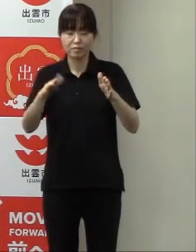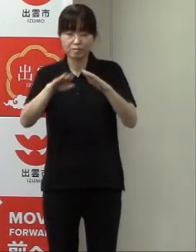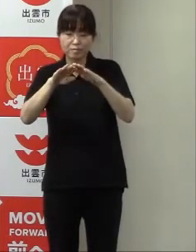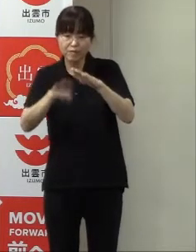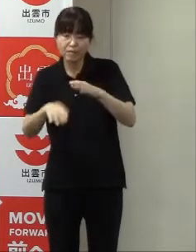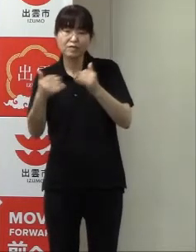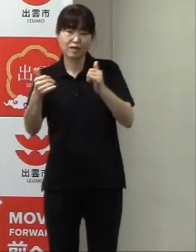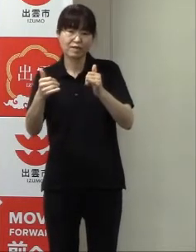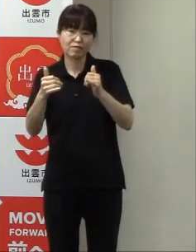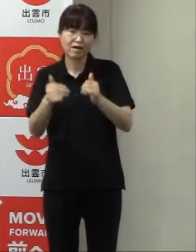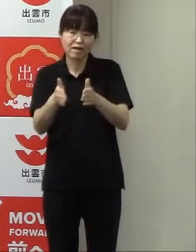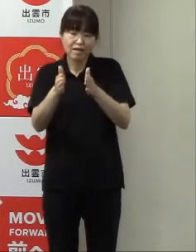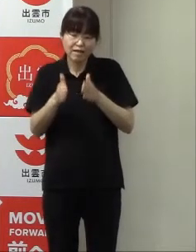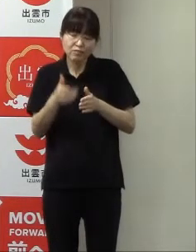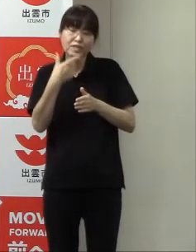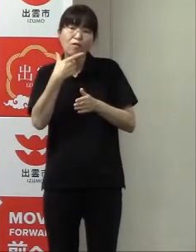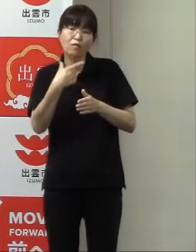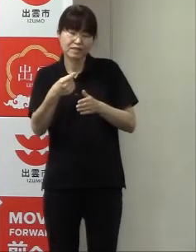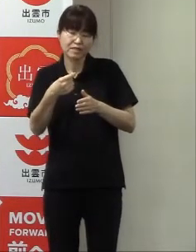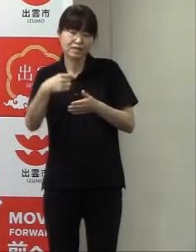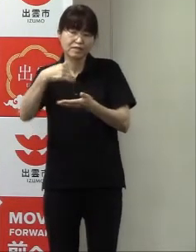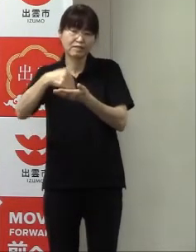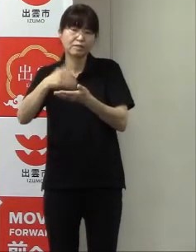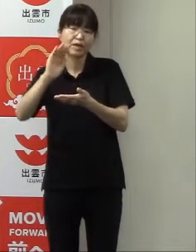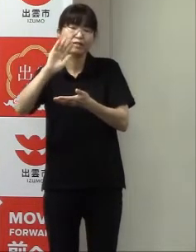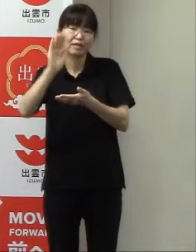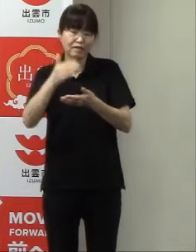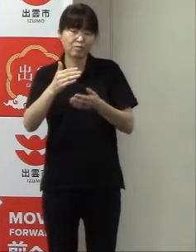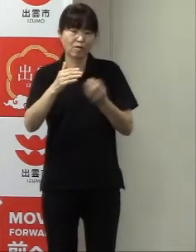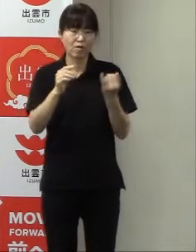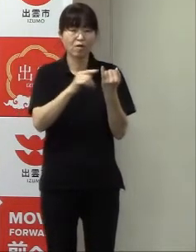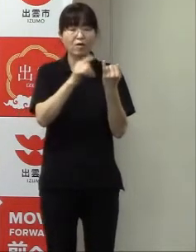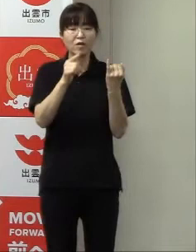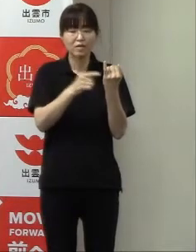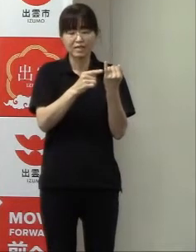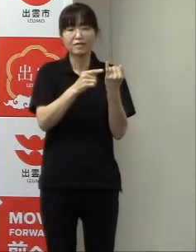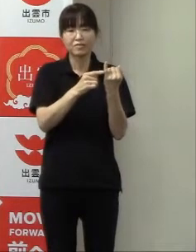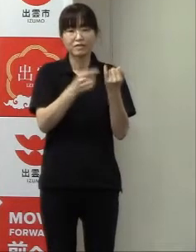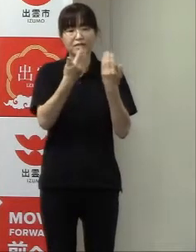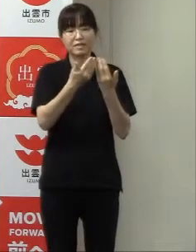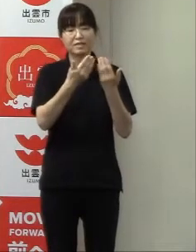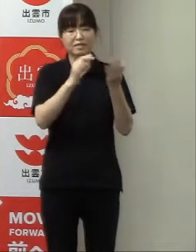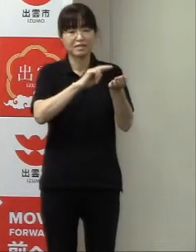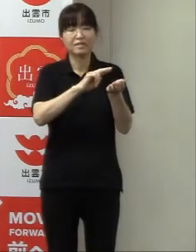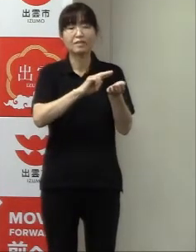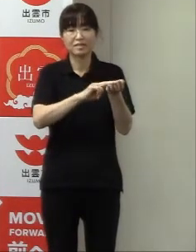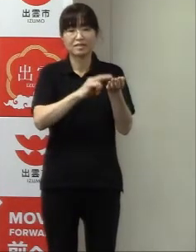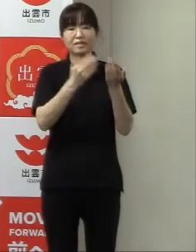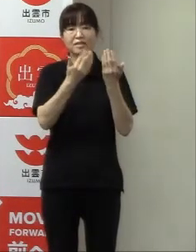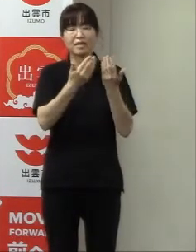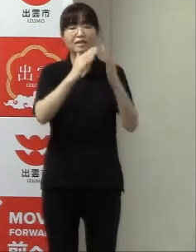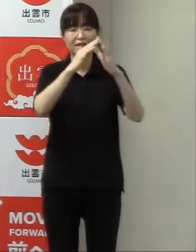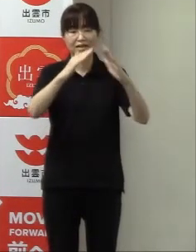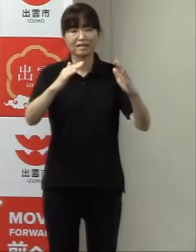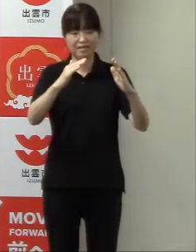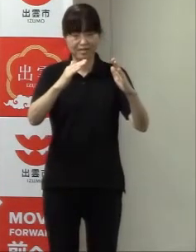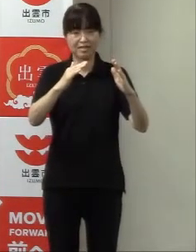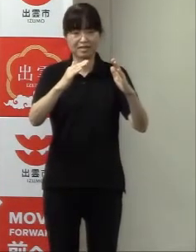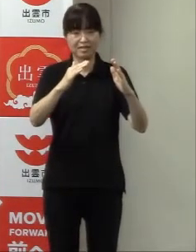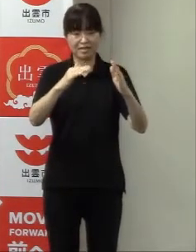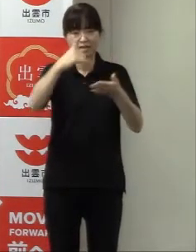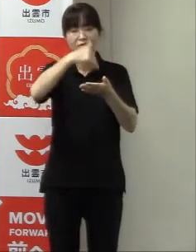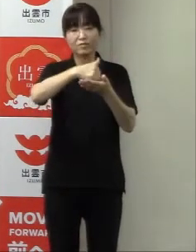ですけども、産婦人科学会の方からも意見がありまして、今は積極的にワクチンを打っていただきたいということになっております